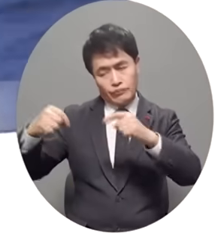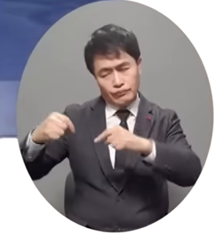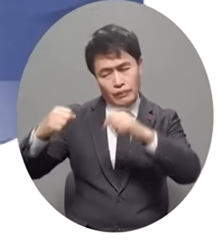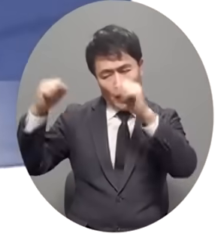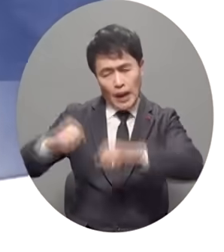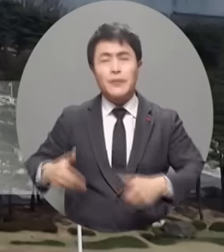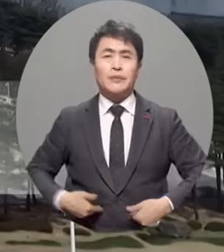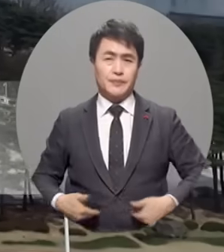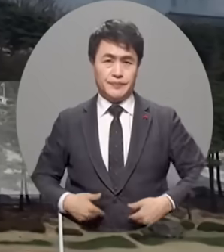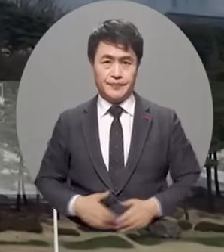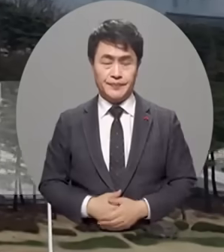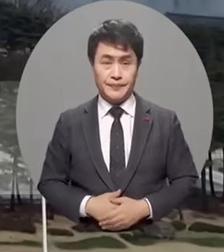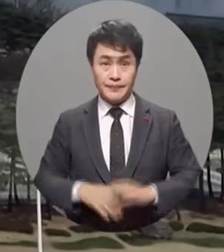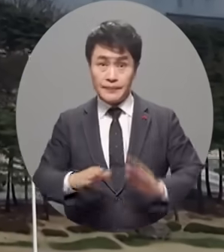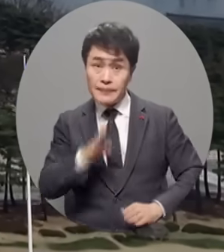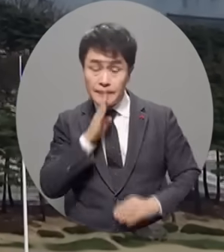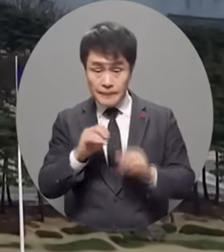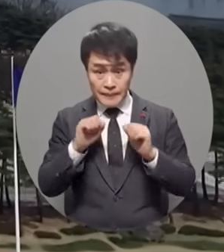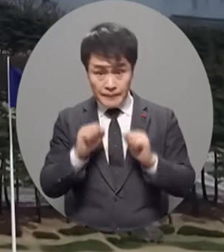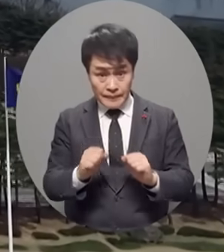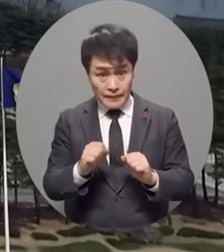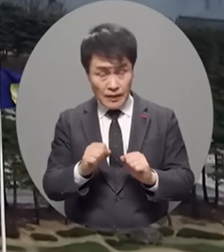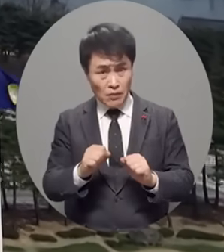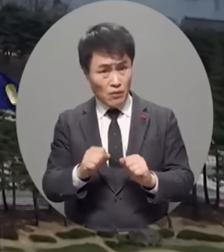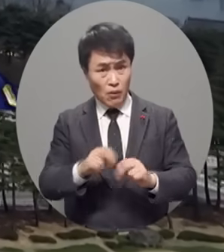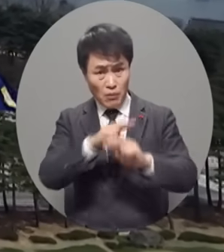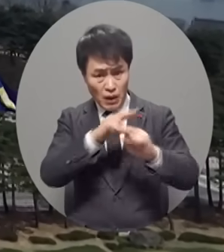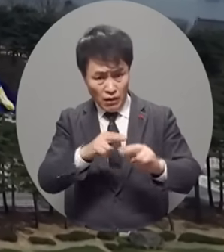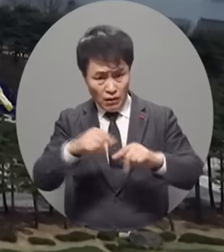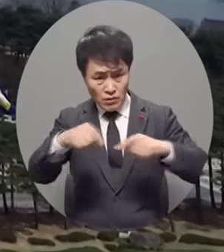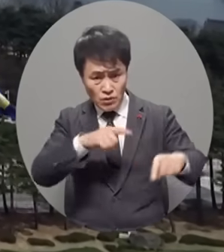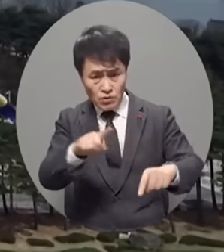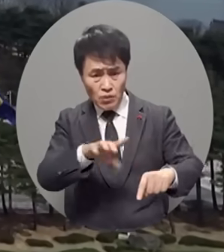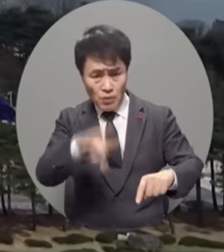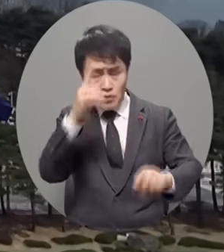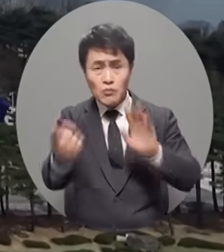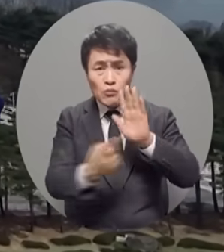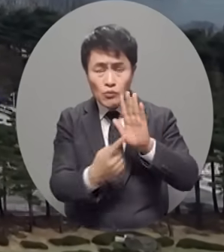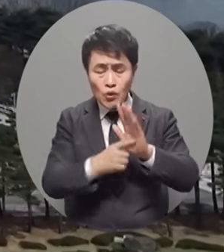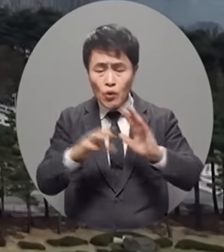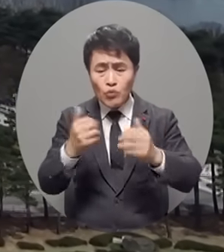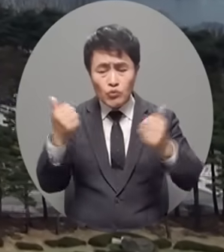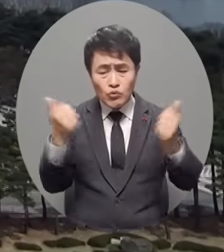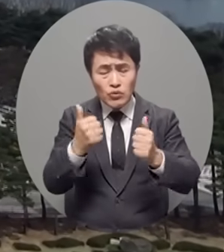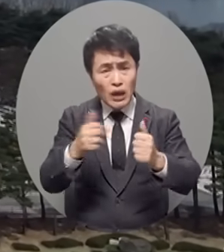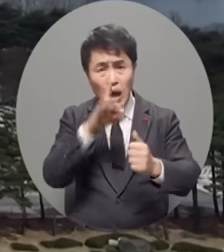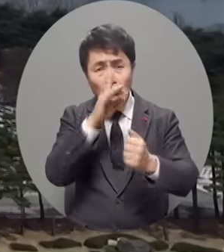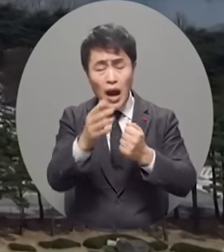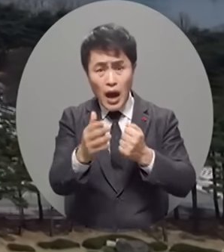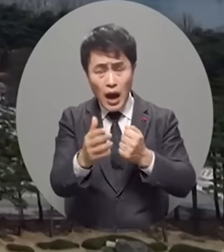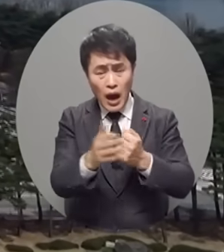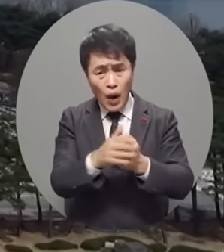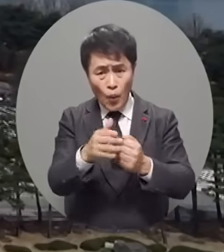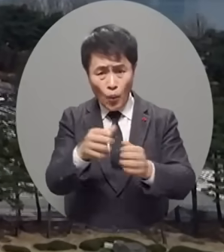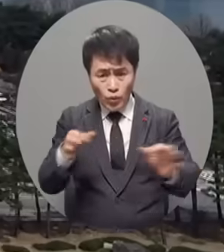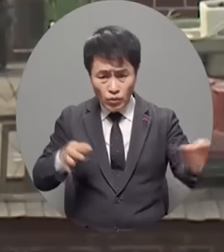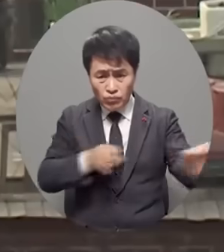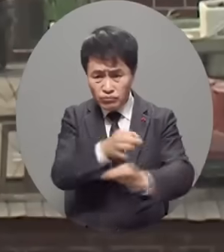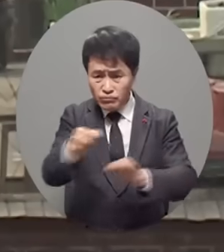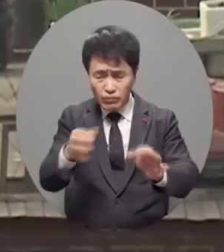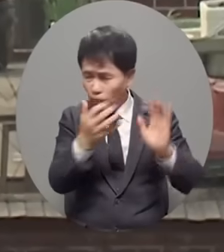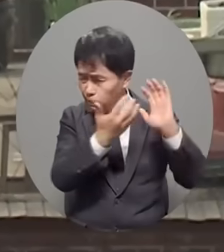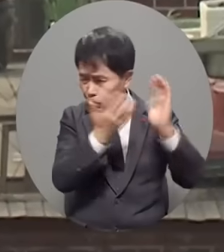필요합니다. 실거주 의무 폐지처럼 정책만 먼저 발표하고 국회 처리가 안 돼 시장 혼란만 일으킬 수